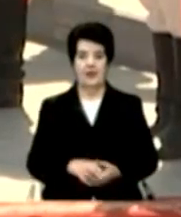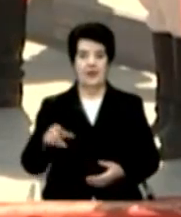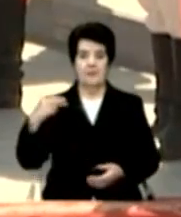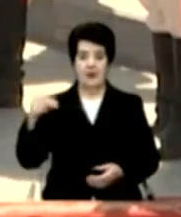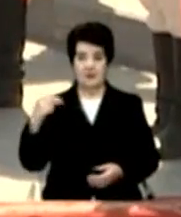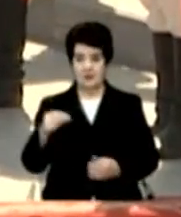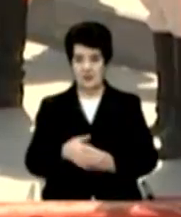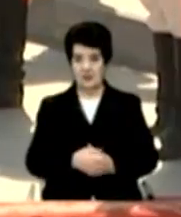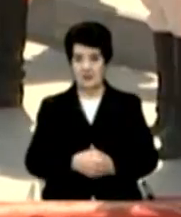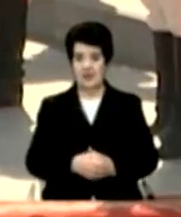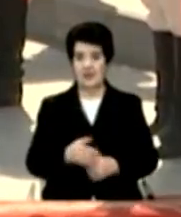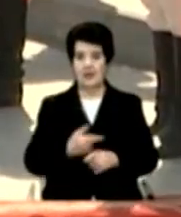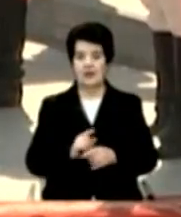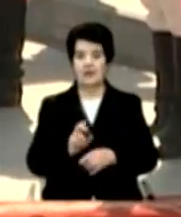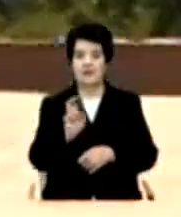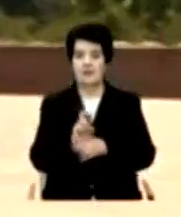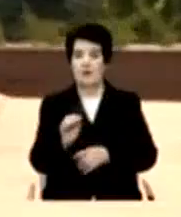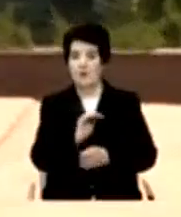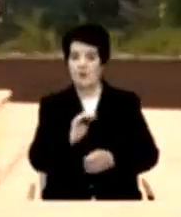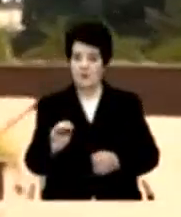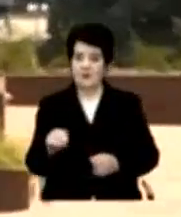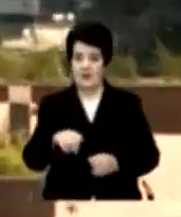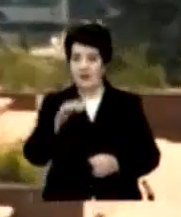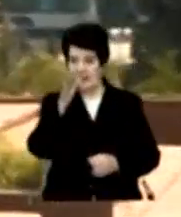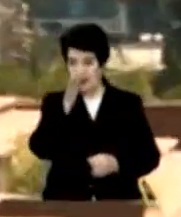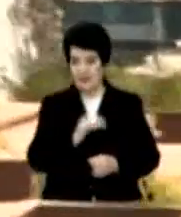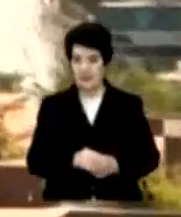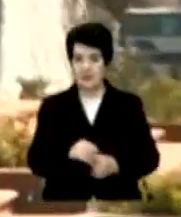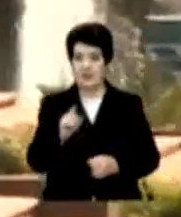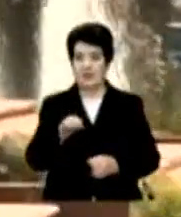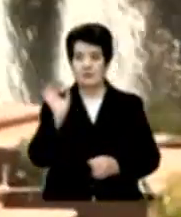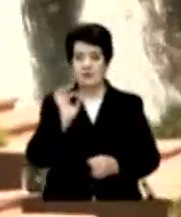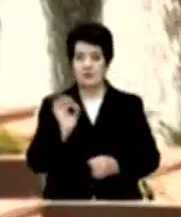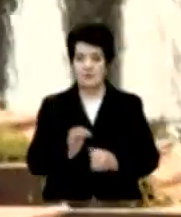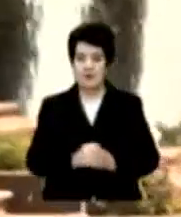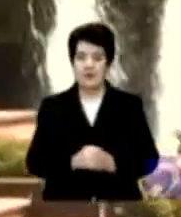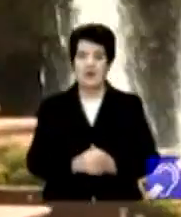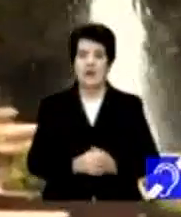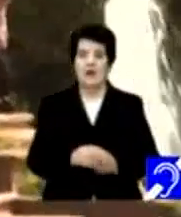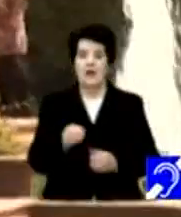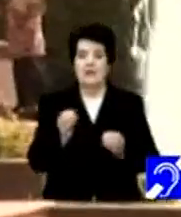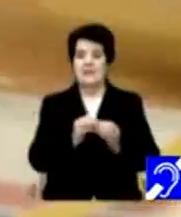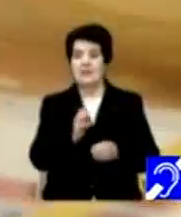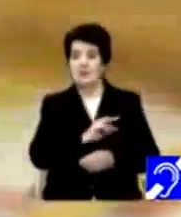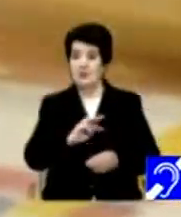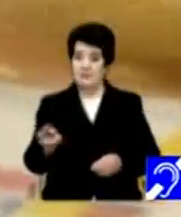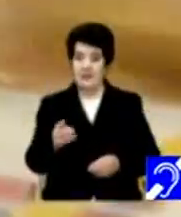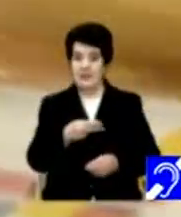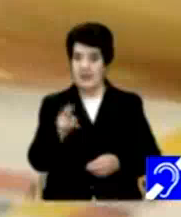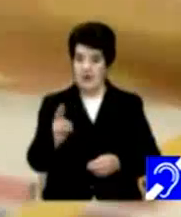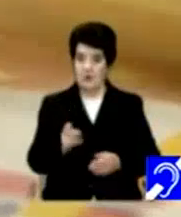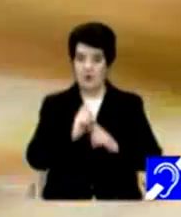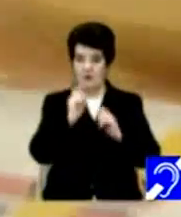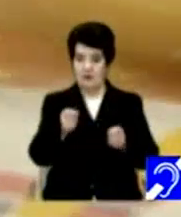Președintele Frank-Walter Steinmeier, aflat în vizită oficială la Chișinău, a oferit în numele Germaniei un ajutor de 10 milioane de euro, bani pe care autoritățile de la